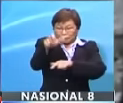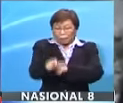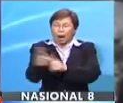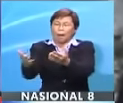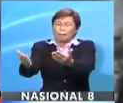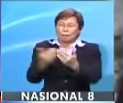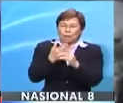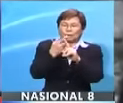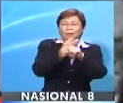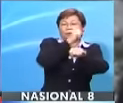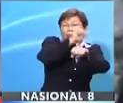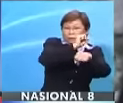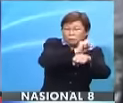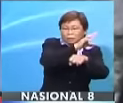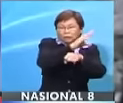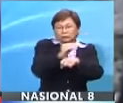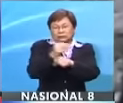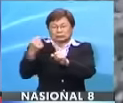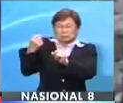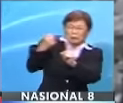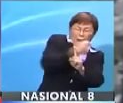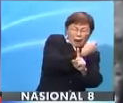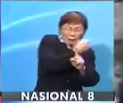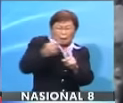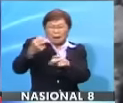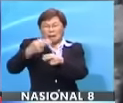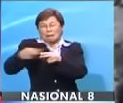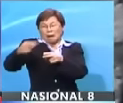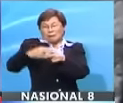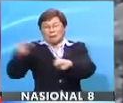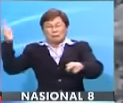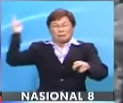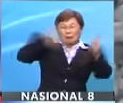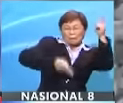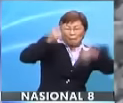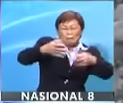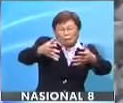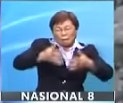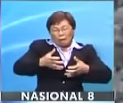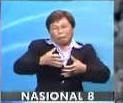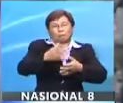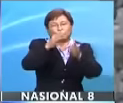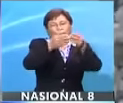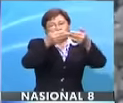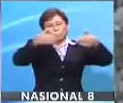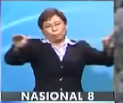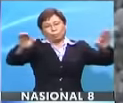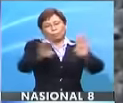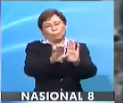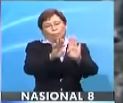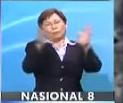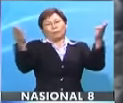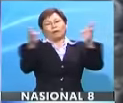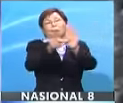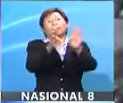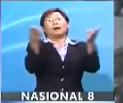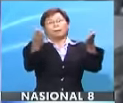baru pulang dari tempat kerja dan diserang dengan menggunakan Parang ketika dia hendak membuka pintu pagar